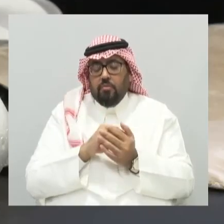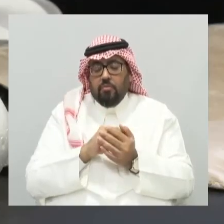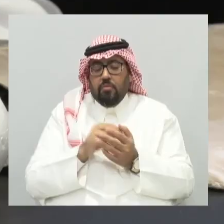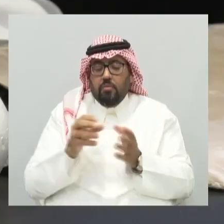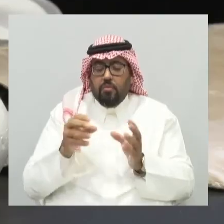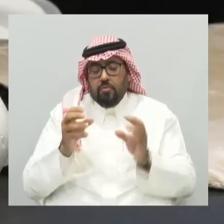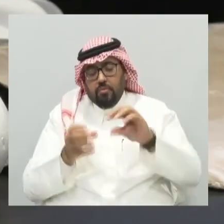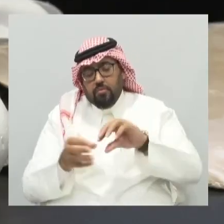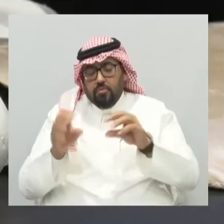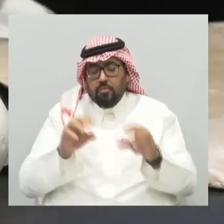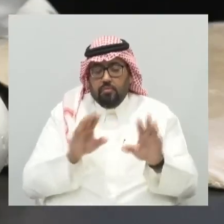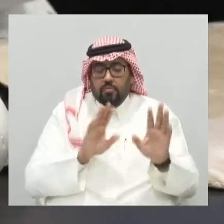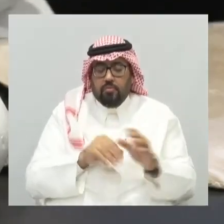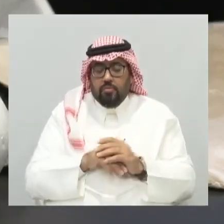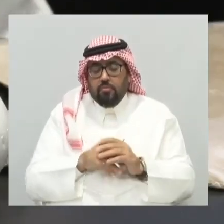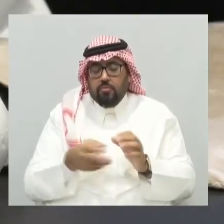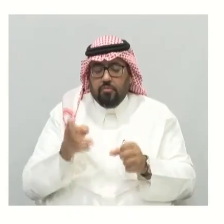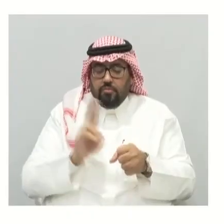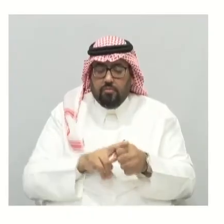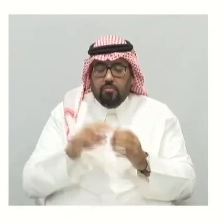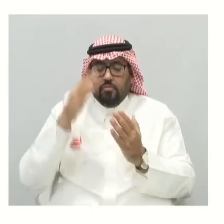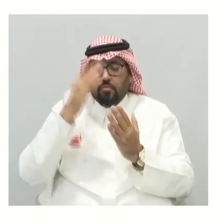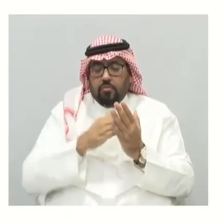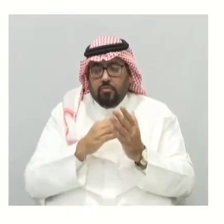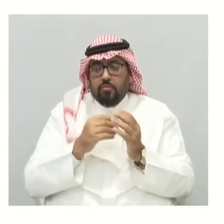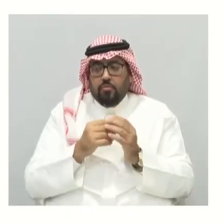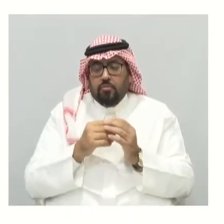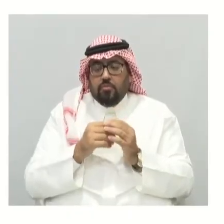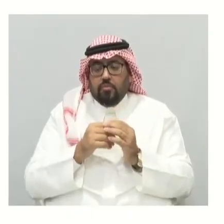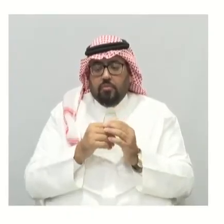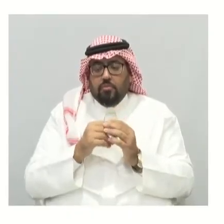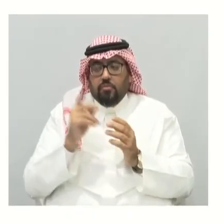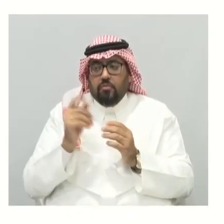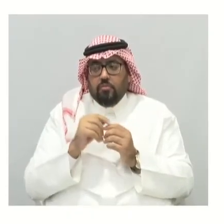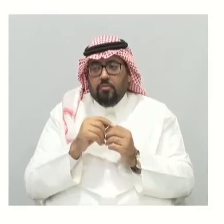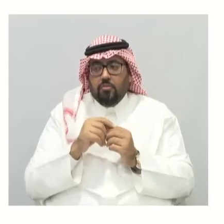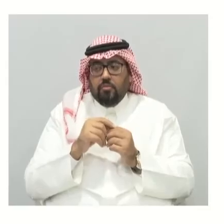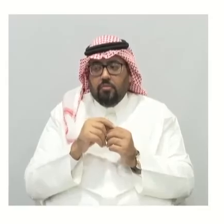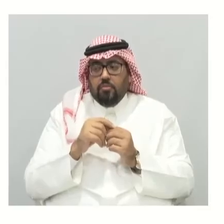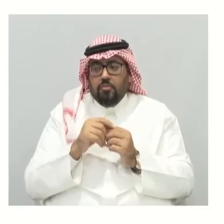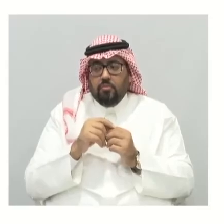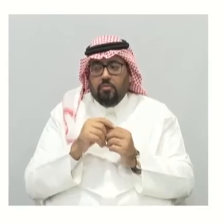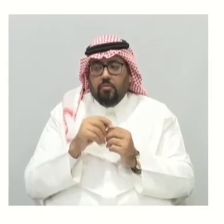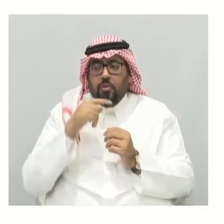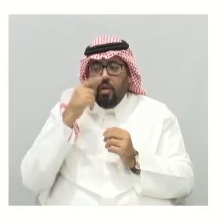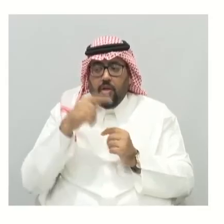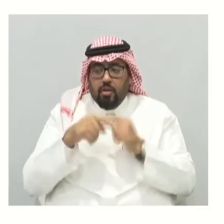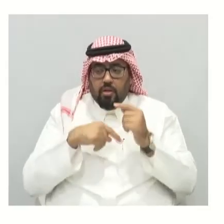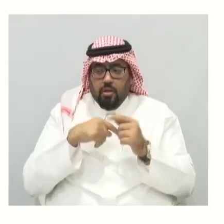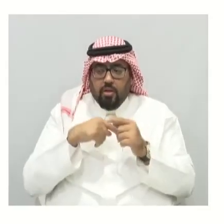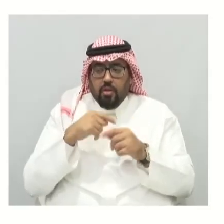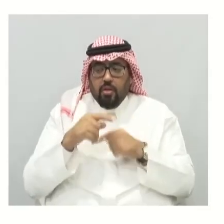توضع فيه طيب نرجع للشاشه مع بعض نرجع للشاشه مع بعض عشان نستكمل